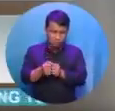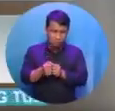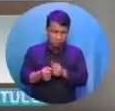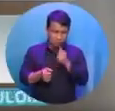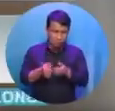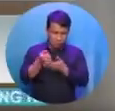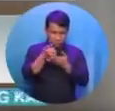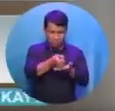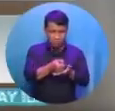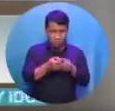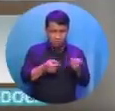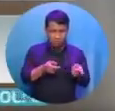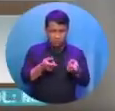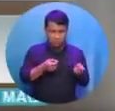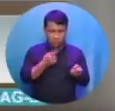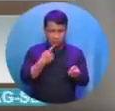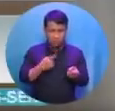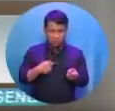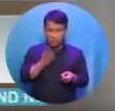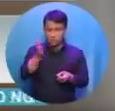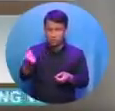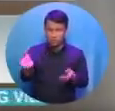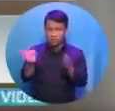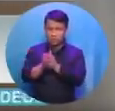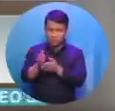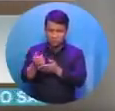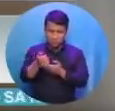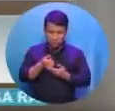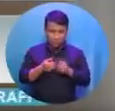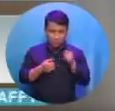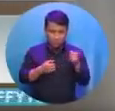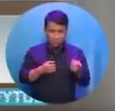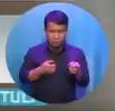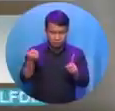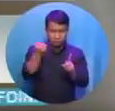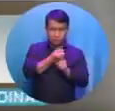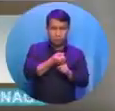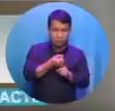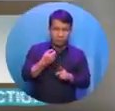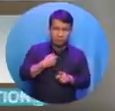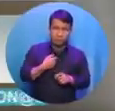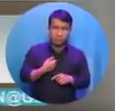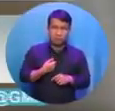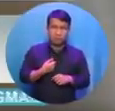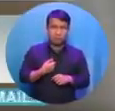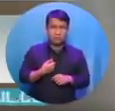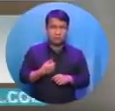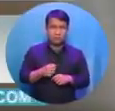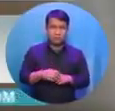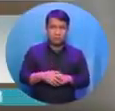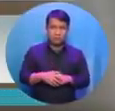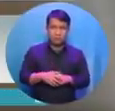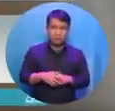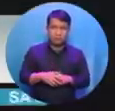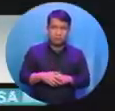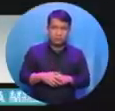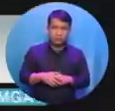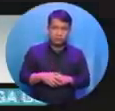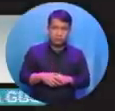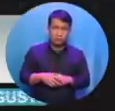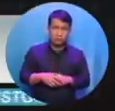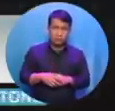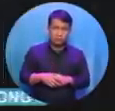na tulungan ka, dahil ikaw umingi ng tulong, opo. Ikaw yung sinaktan. Ayun po yung pinaka-assist na ginawa nila sa